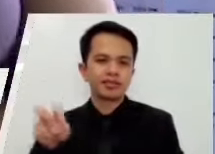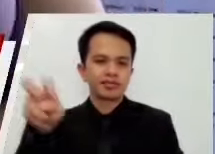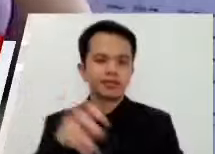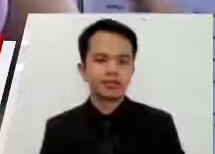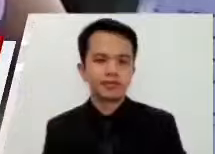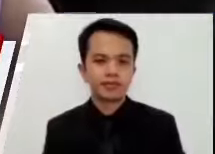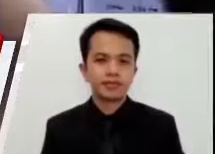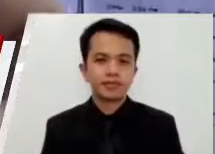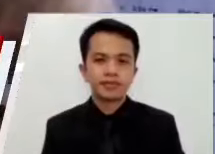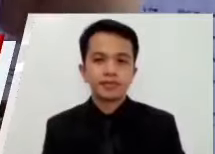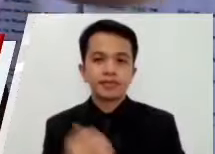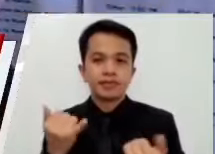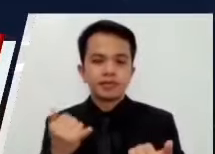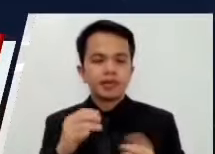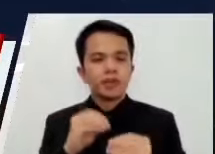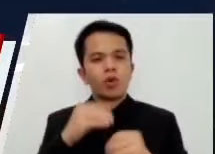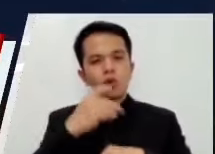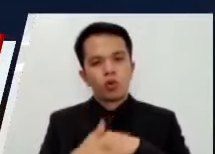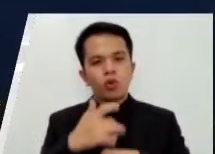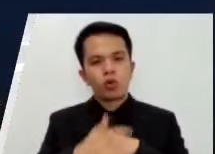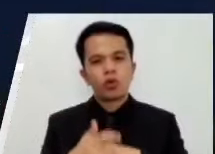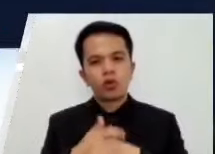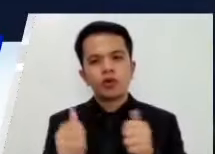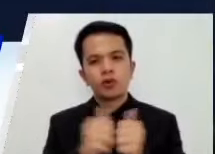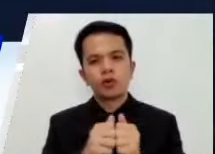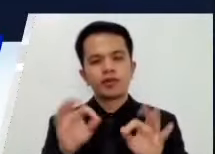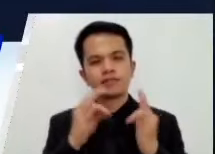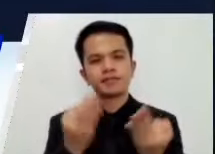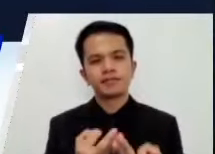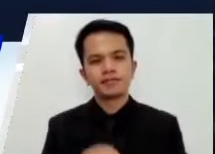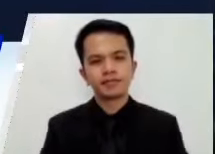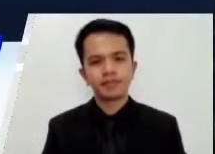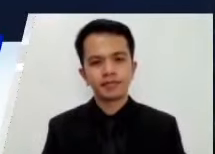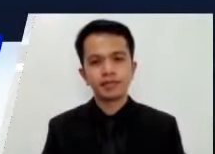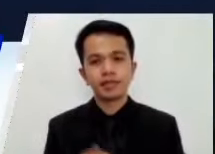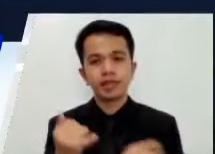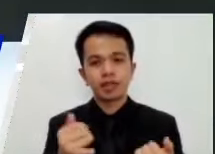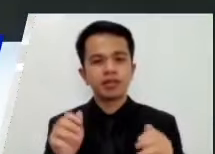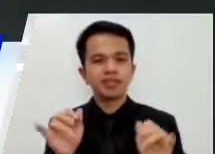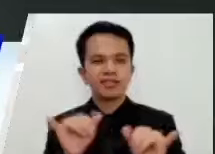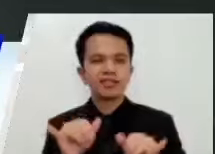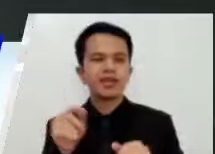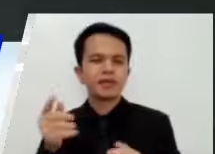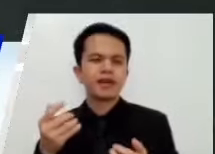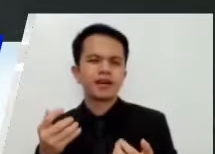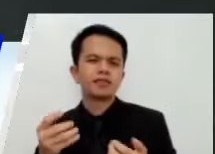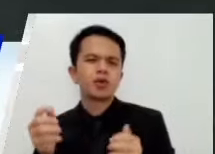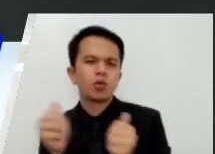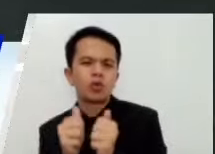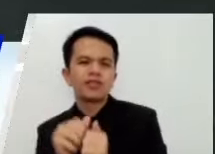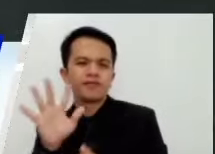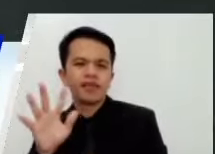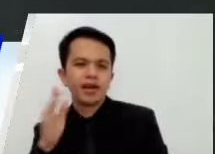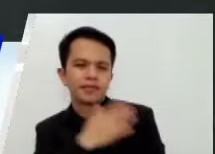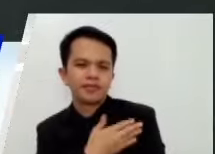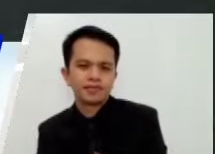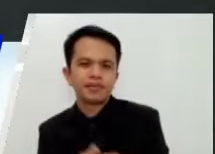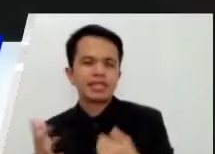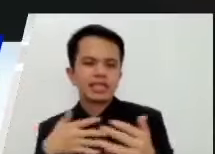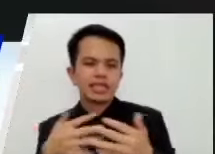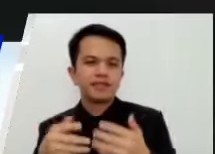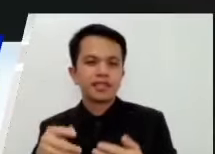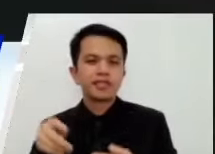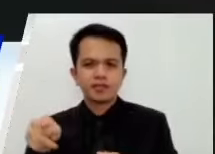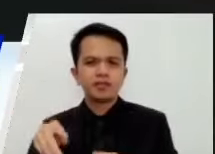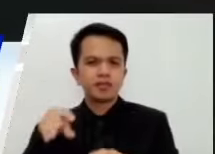mas maaga yung magkita yung mga pamilya namin. Hindi kasing pala nila sa Sir Julie Bitoon at lima niyang anak. Kahit nasa pier na sila, alauna pa